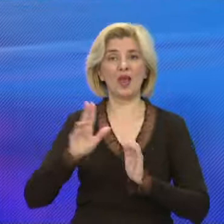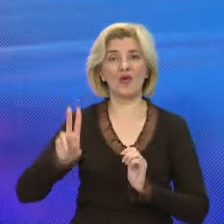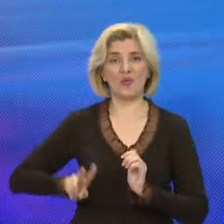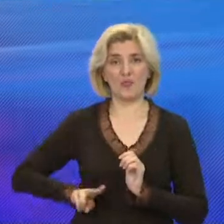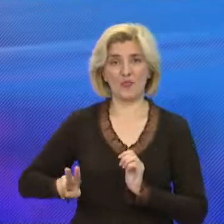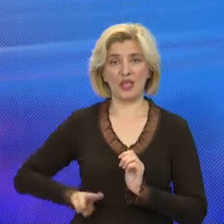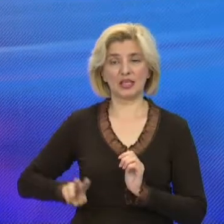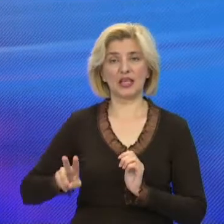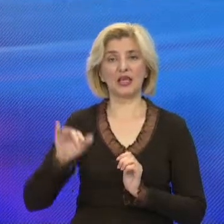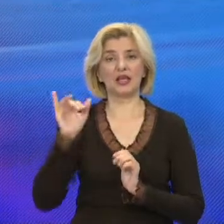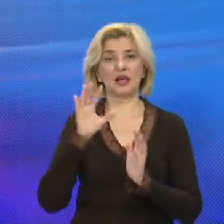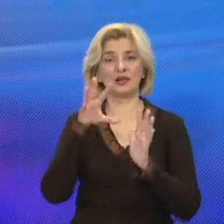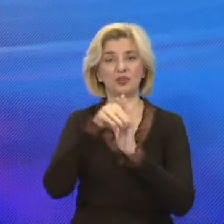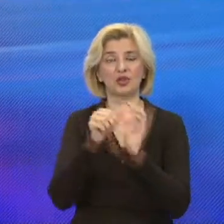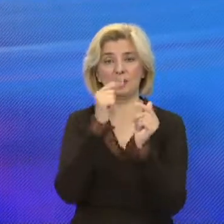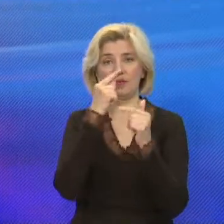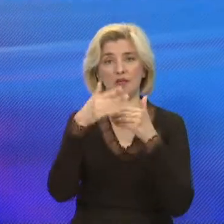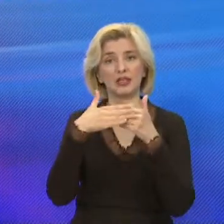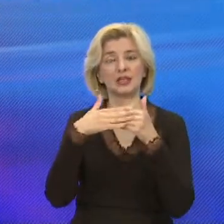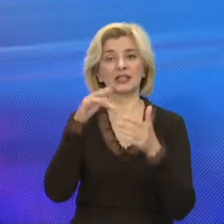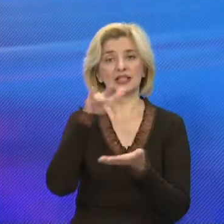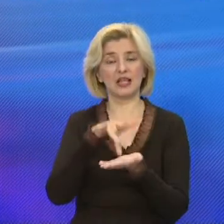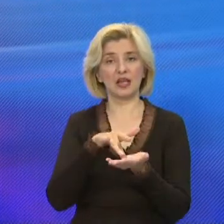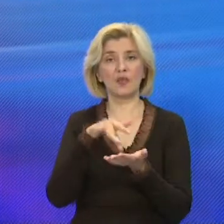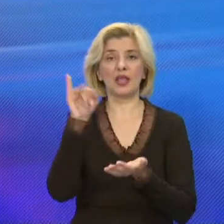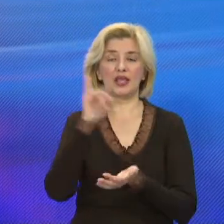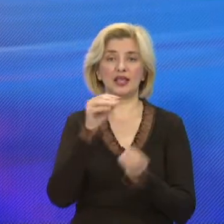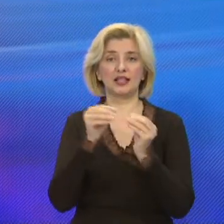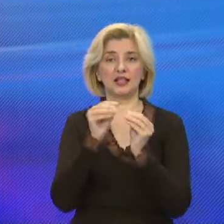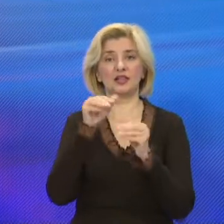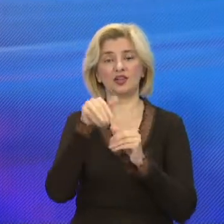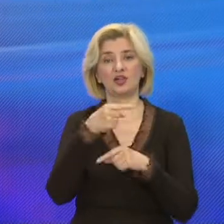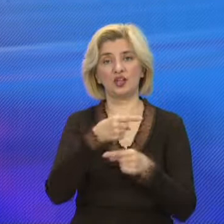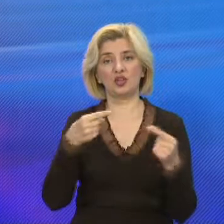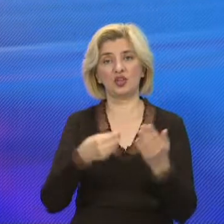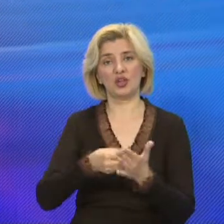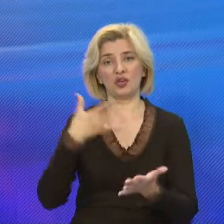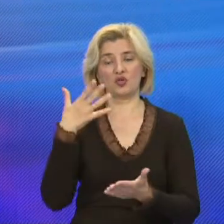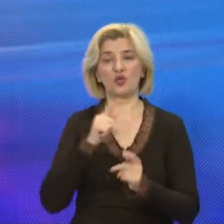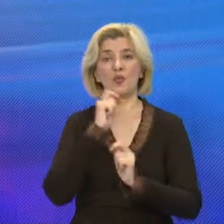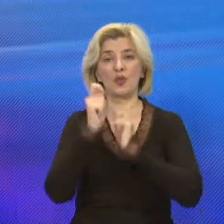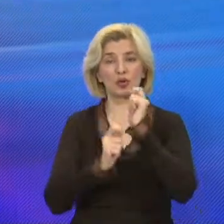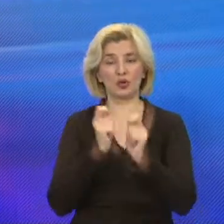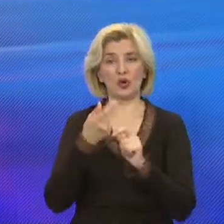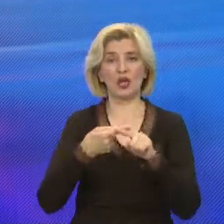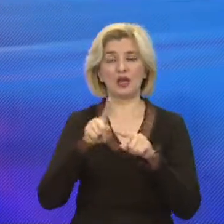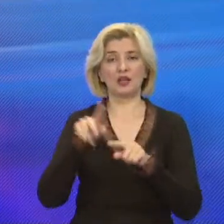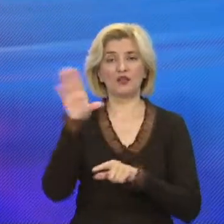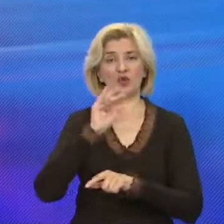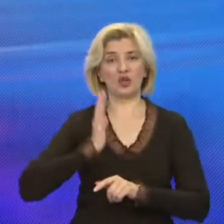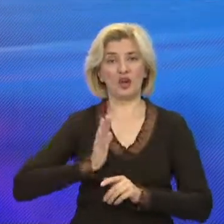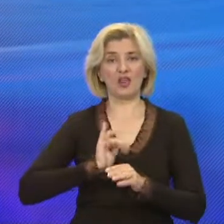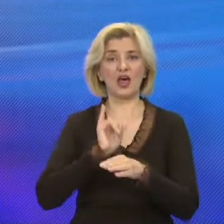квартал», размещенный неподалеку от центра столицы, ну и еще 10 тысяч інших каштовных призов. Усе гэта чакае наведвальніка у